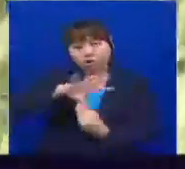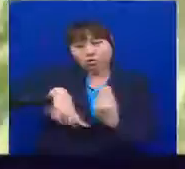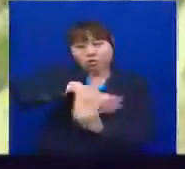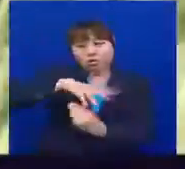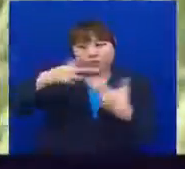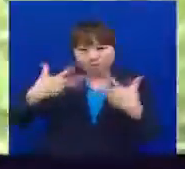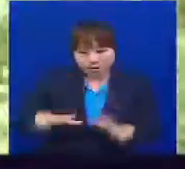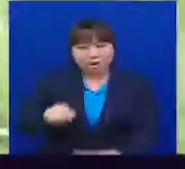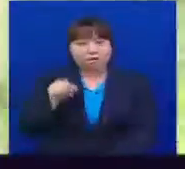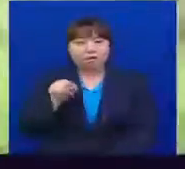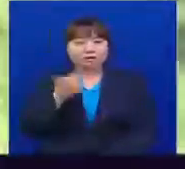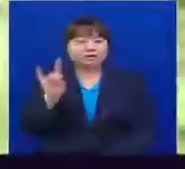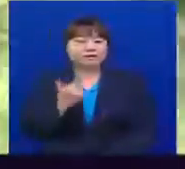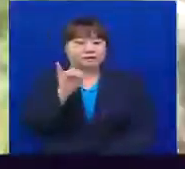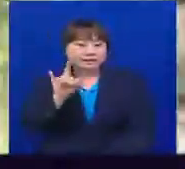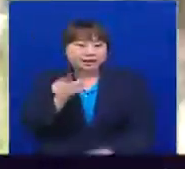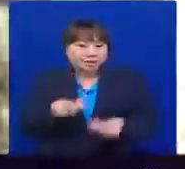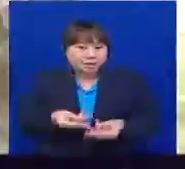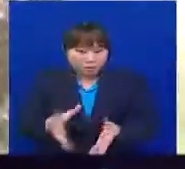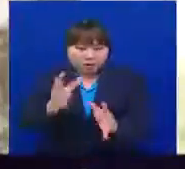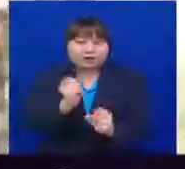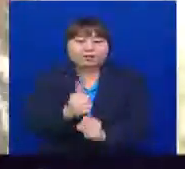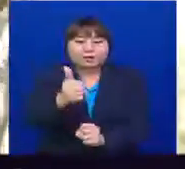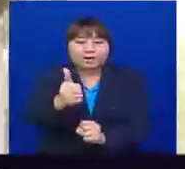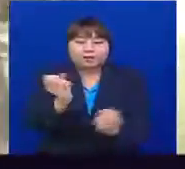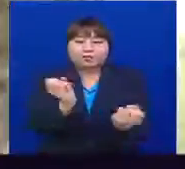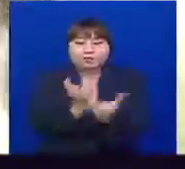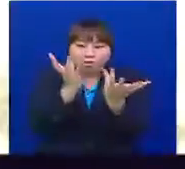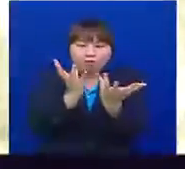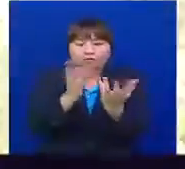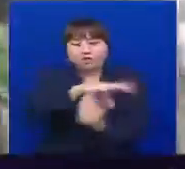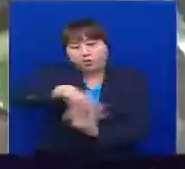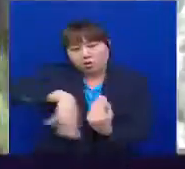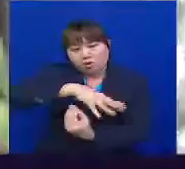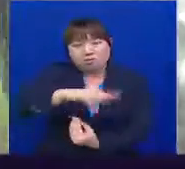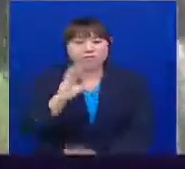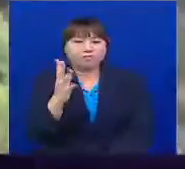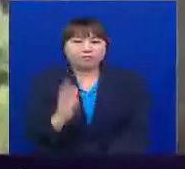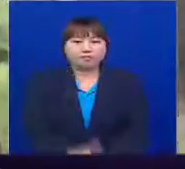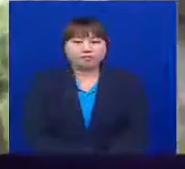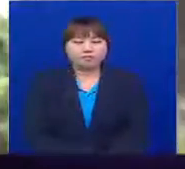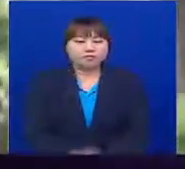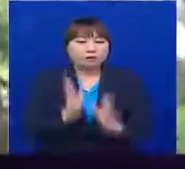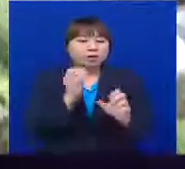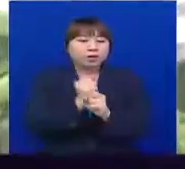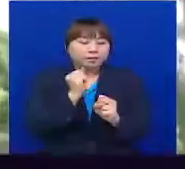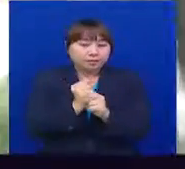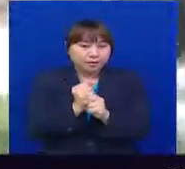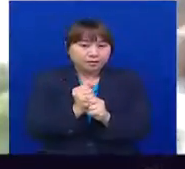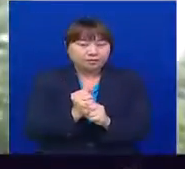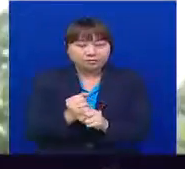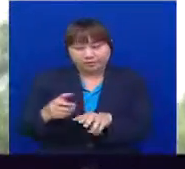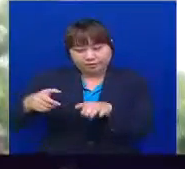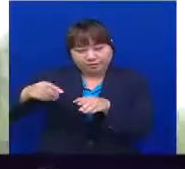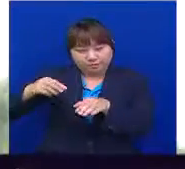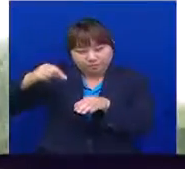ล้วว่าสามารถรองรับสัตว์ที่นำไปปล่อยและไม่ส่งผลกระทบต่อสิ่งแวดล้อมเจ้าหน้าที่ติดอุปกรณ์ติดตามสัต